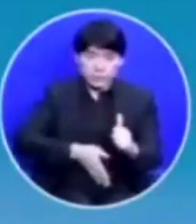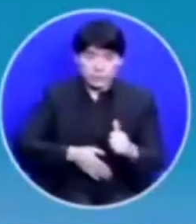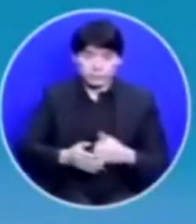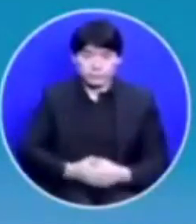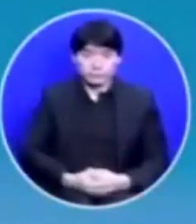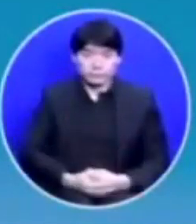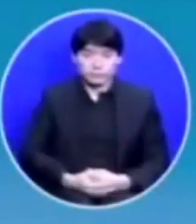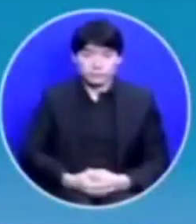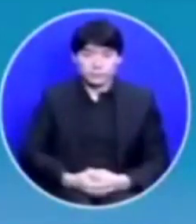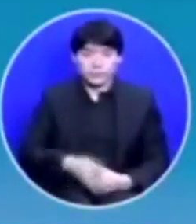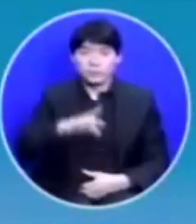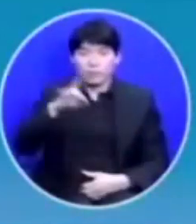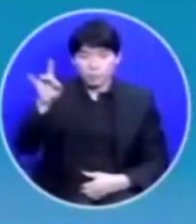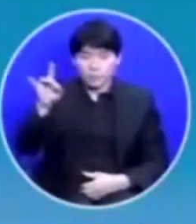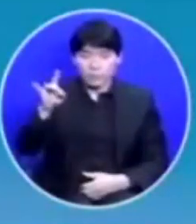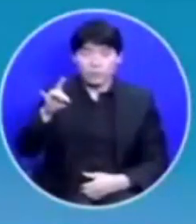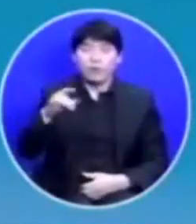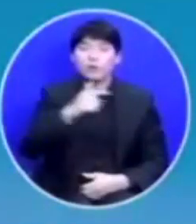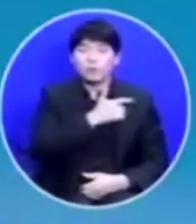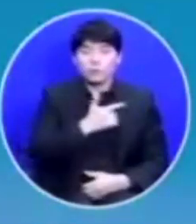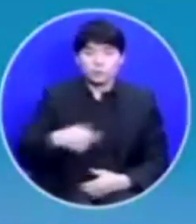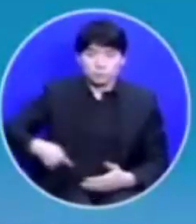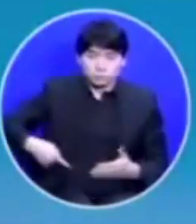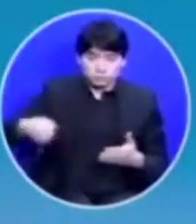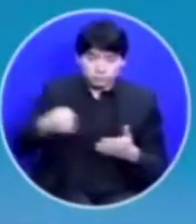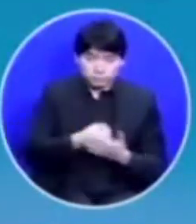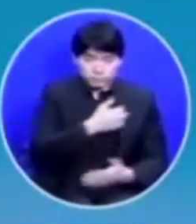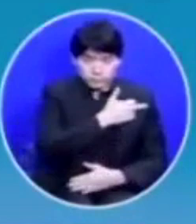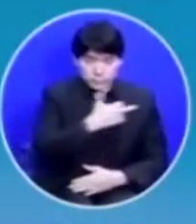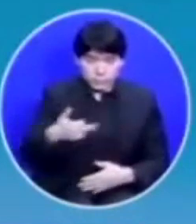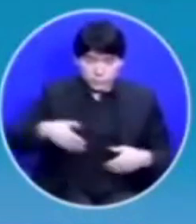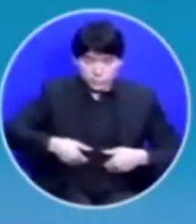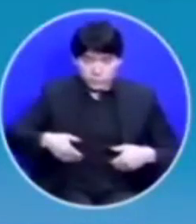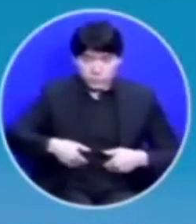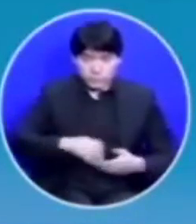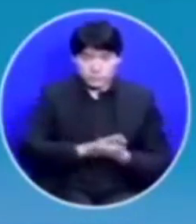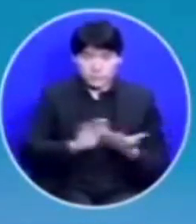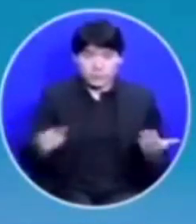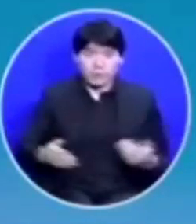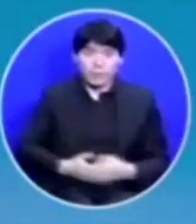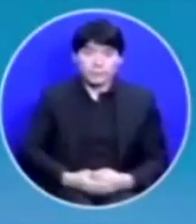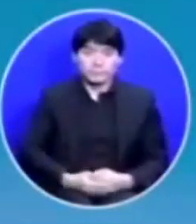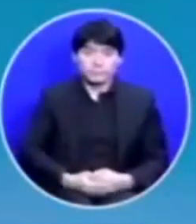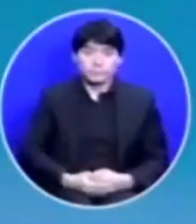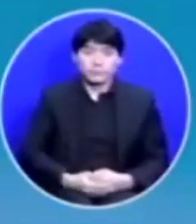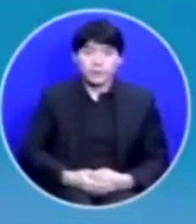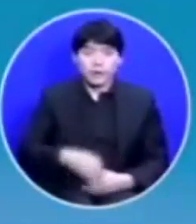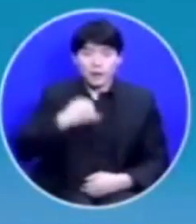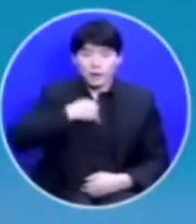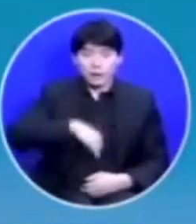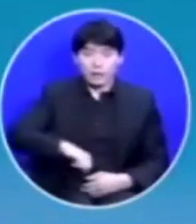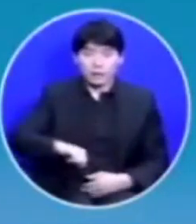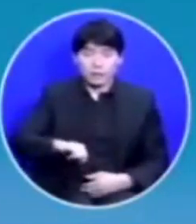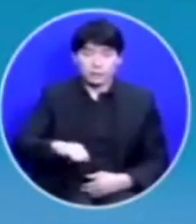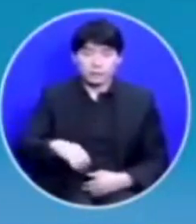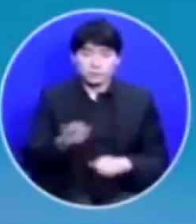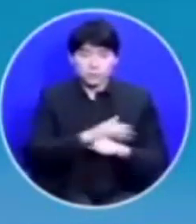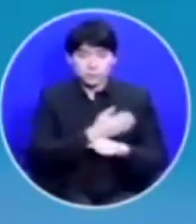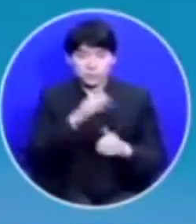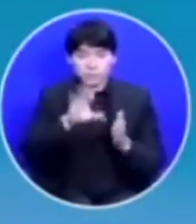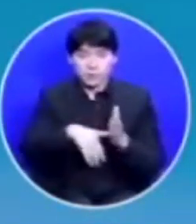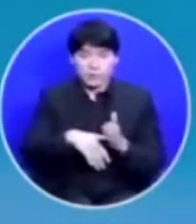그러나 처음에는 그것이 대단한 용기가 필요하다 돼요 따라 에게 잘못했을 때 야단치고